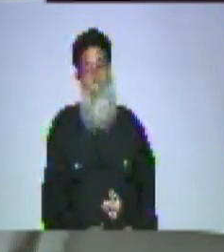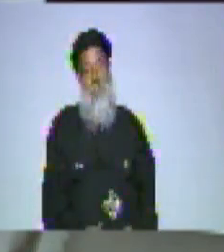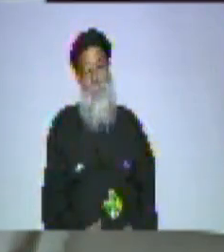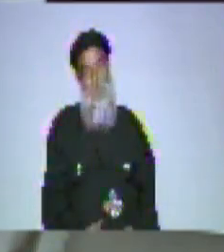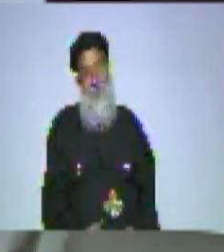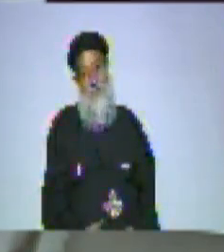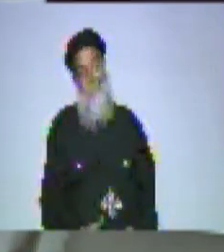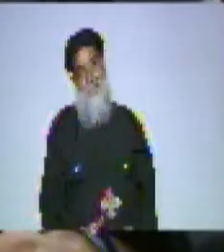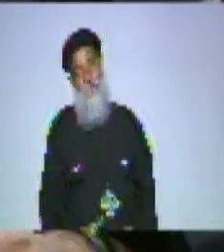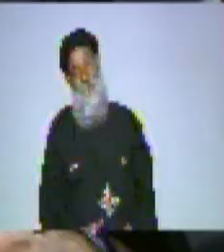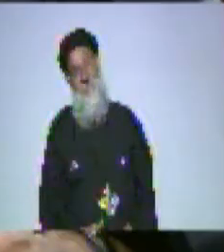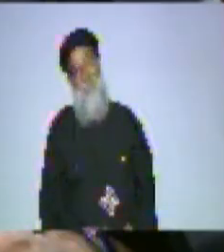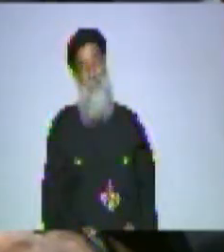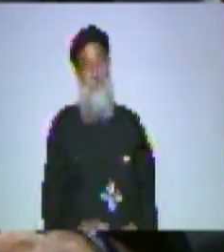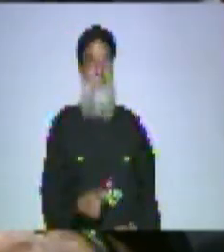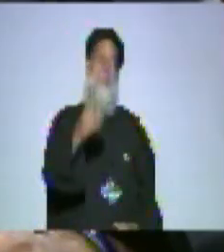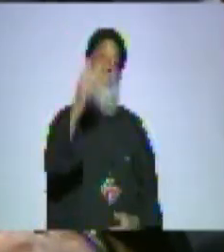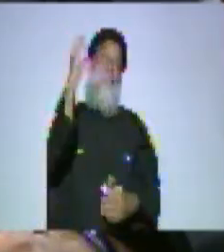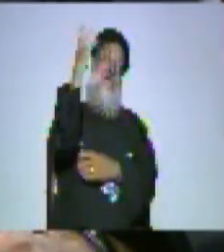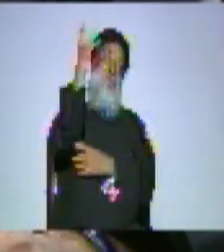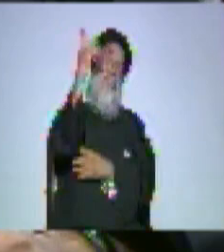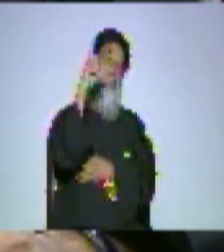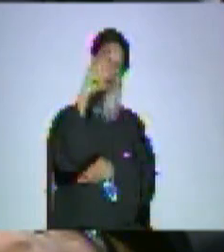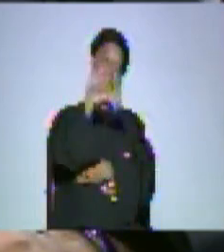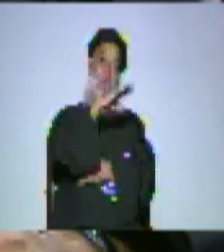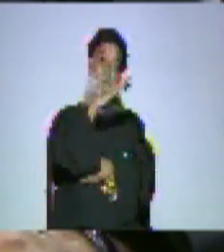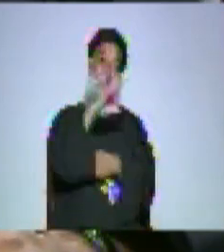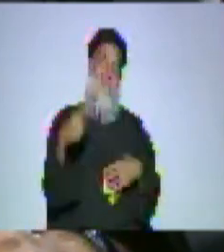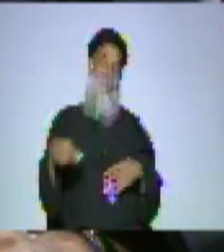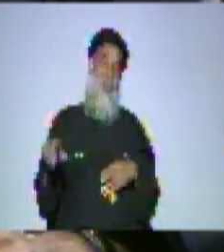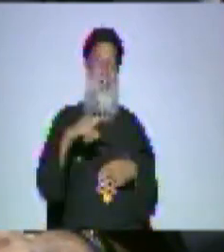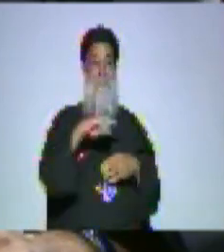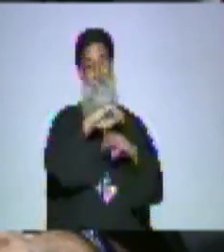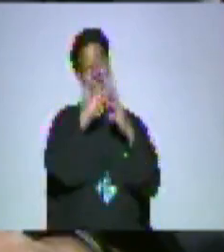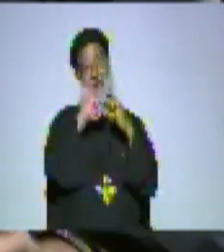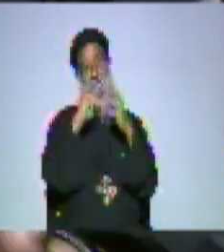او الاهويه اهويه سما او سماره الارض والمياه